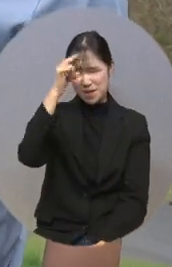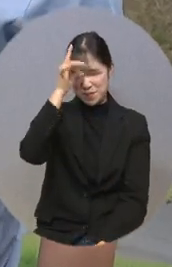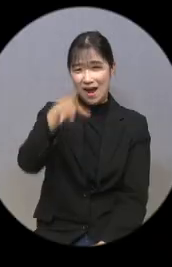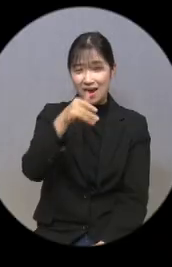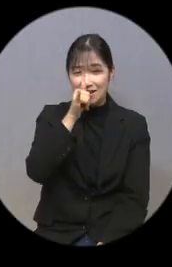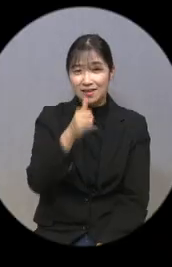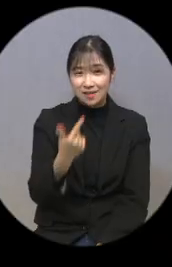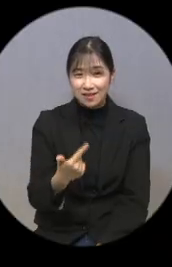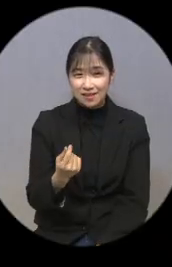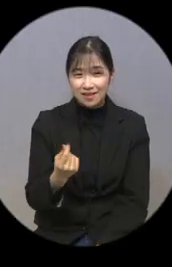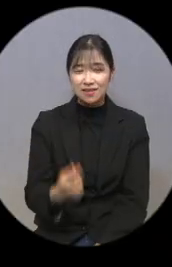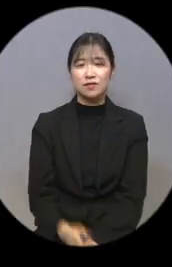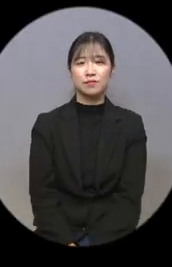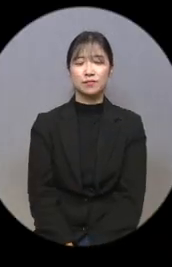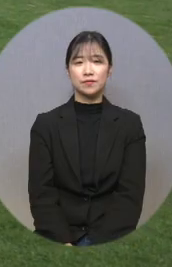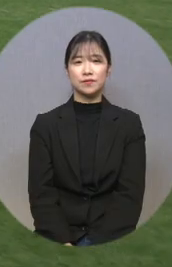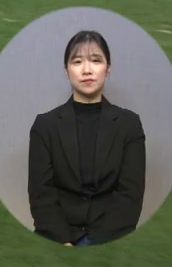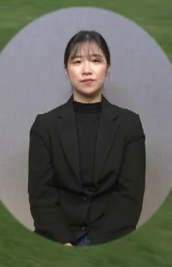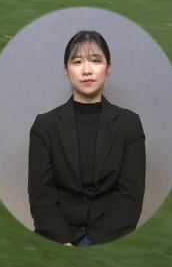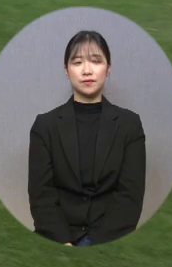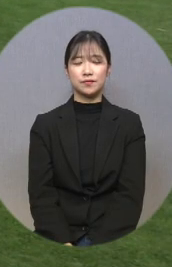야.